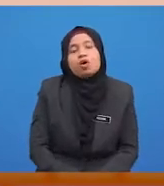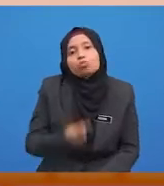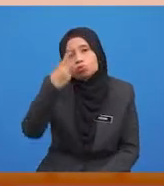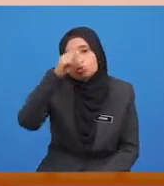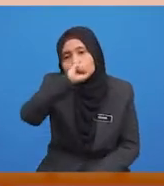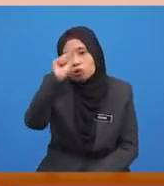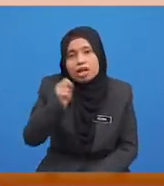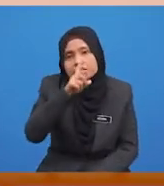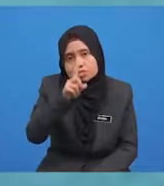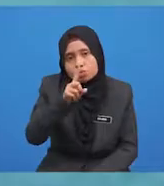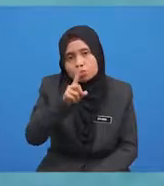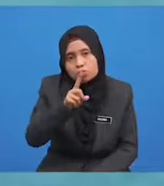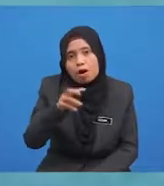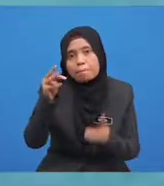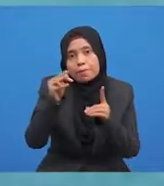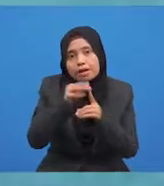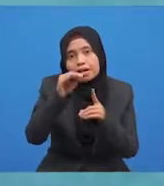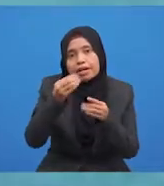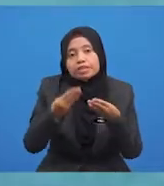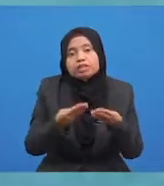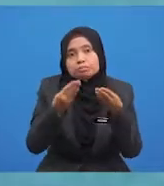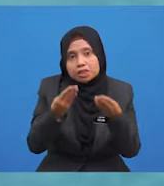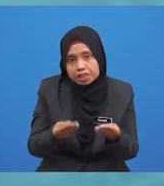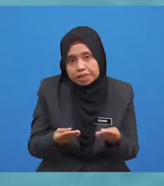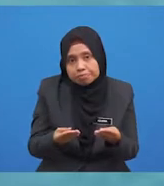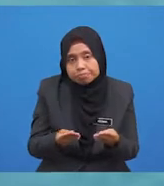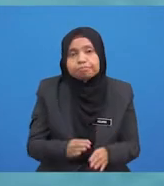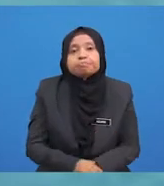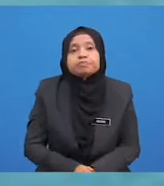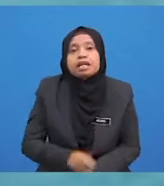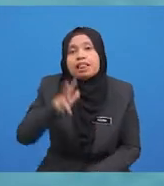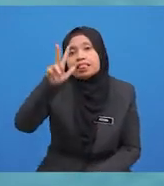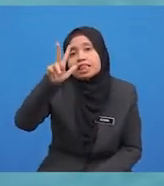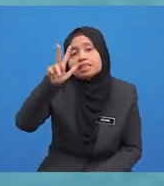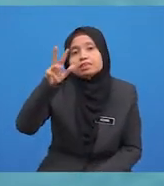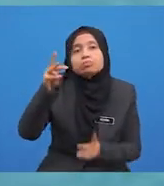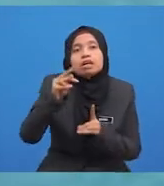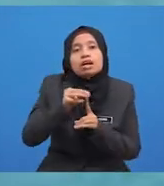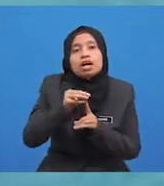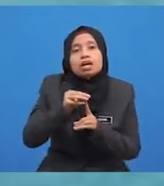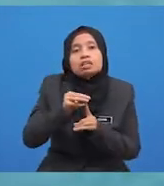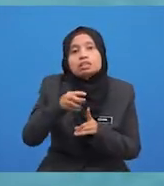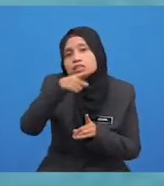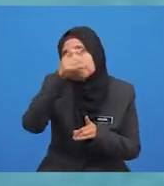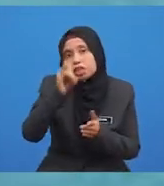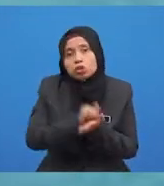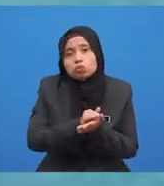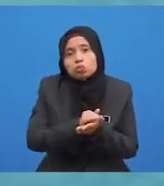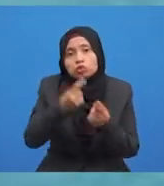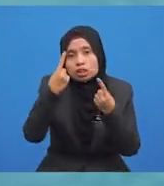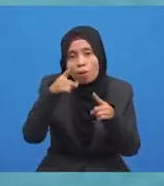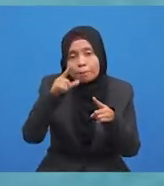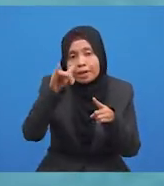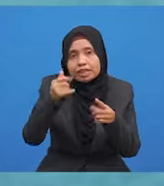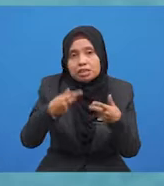Bagi soalan pertama, markah yang diperuntukkan adalah sebanyak 3 markah. Justru,